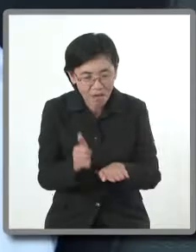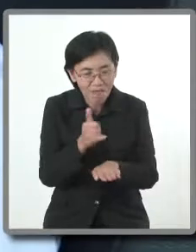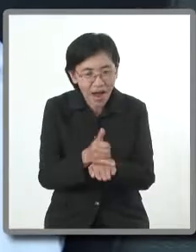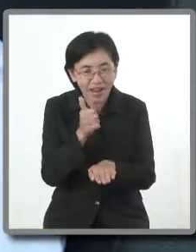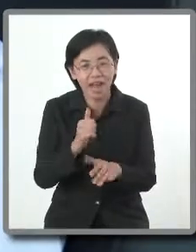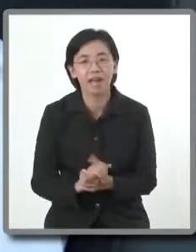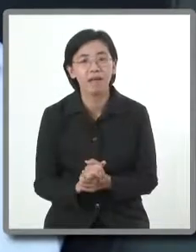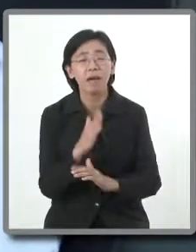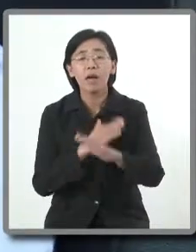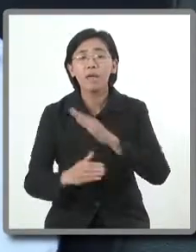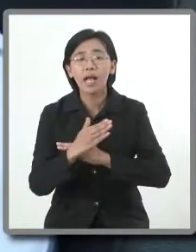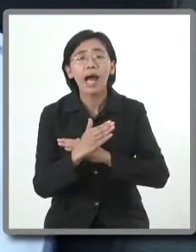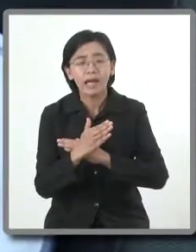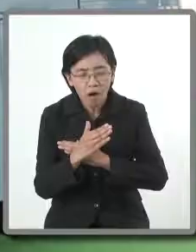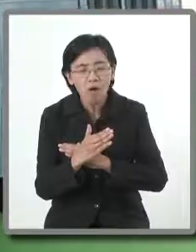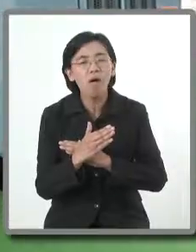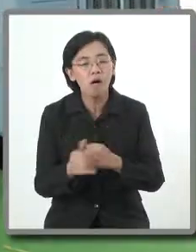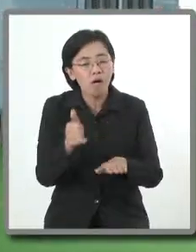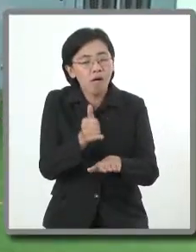ที่พิการขึ้นมาบนรถครับ